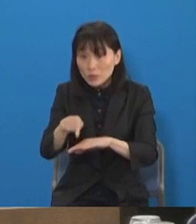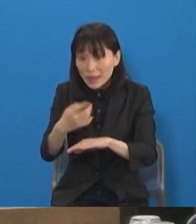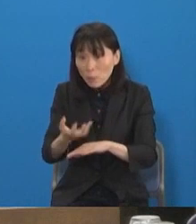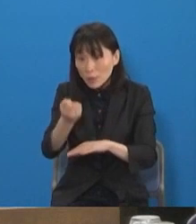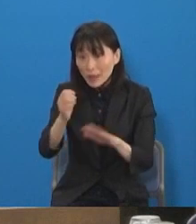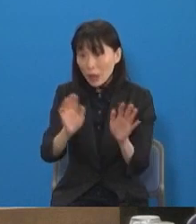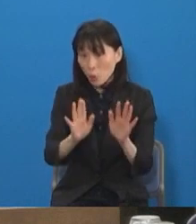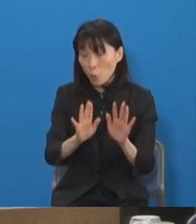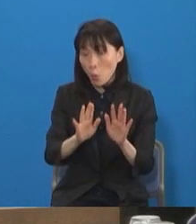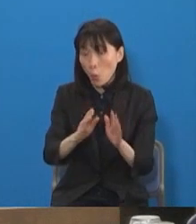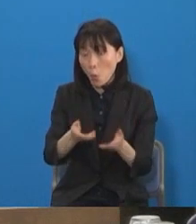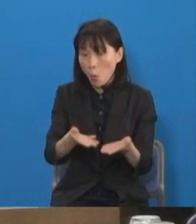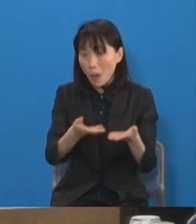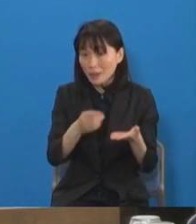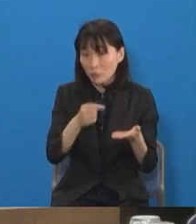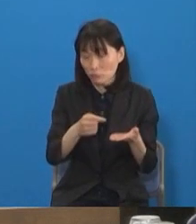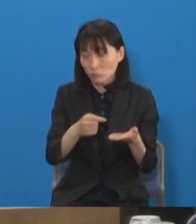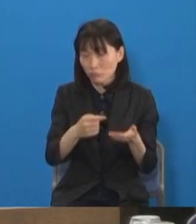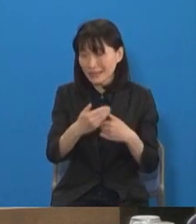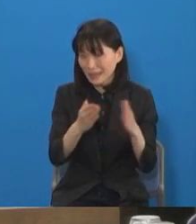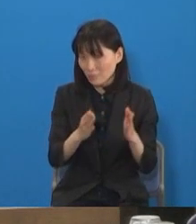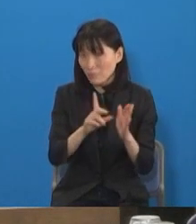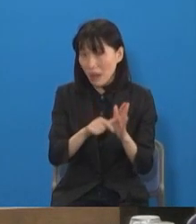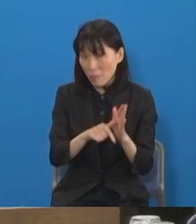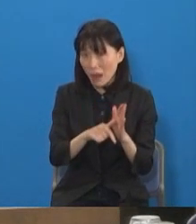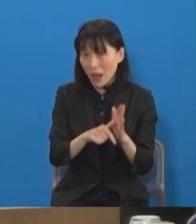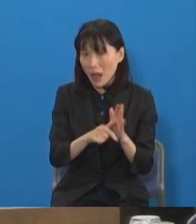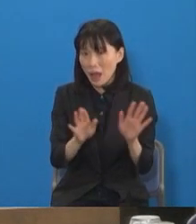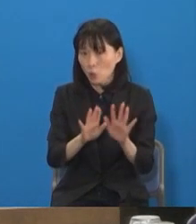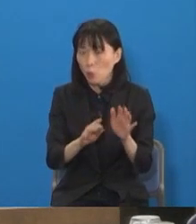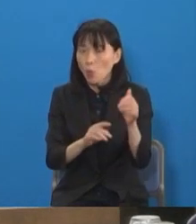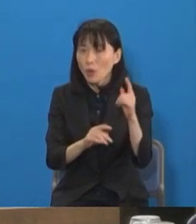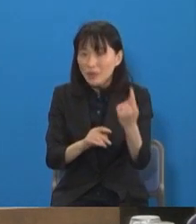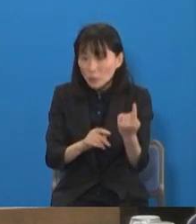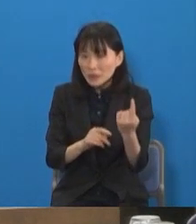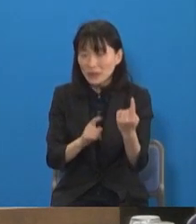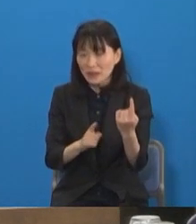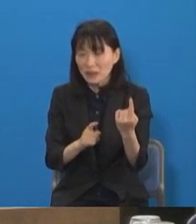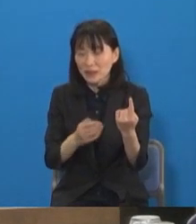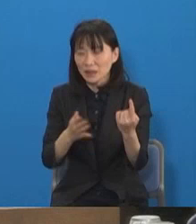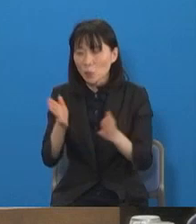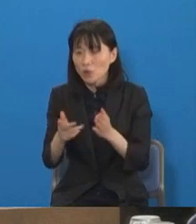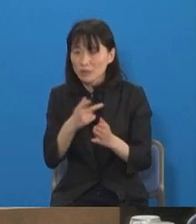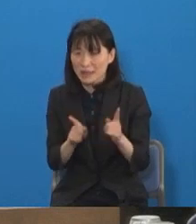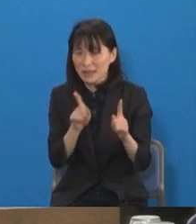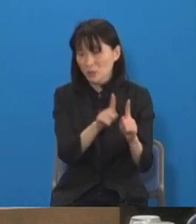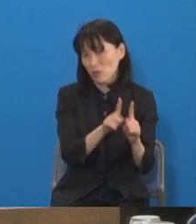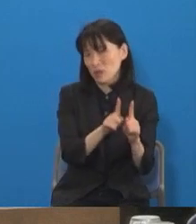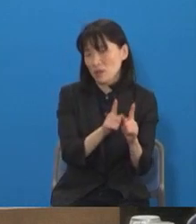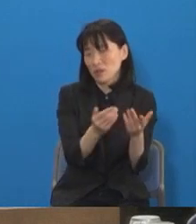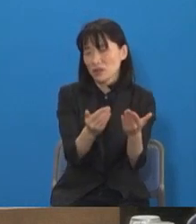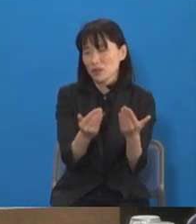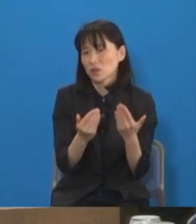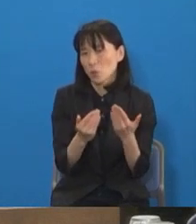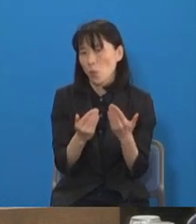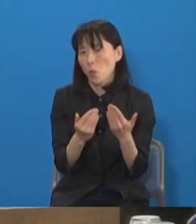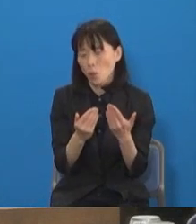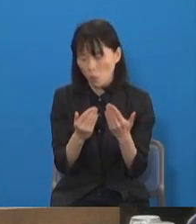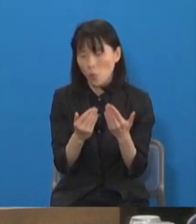お子さんを預かるクラスや施設では、子ども1人につき、1人の保育士が必要な現実の